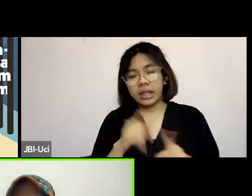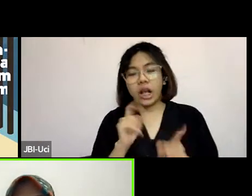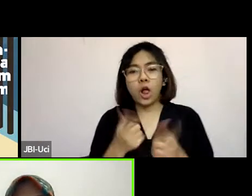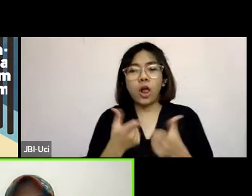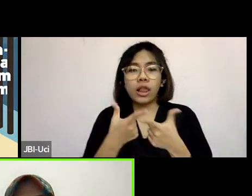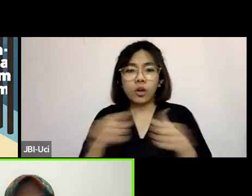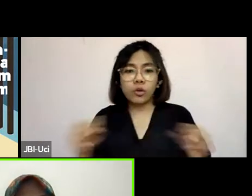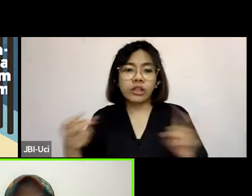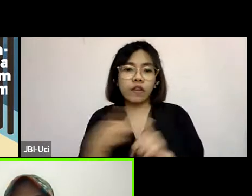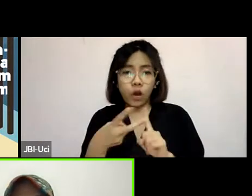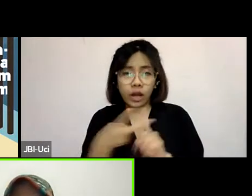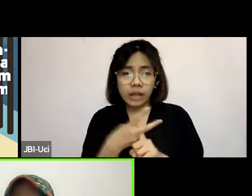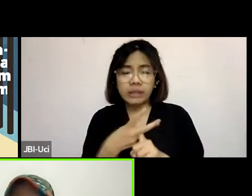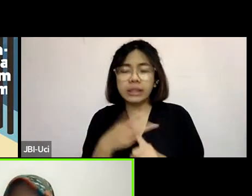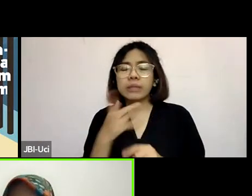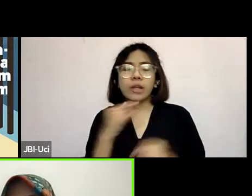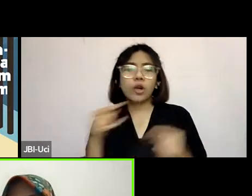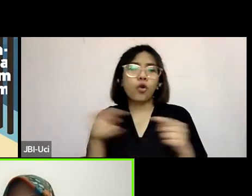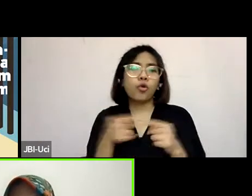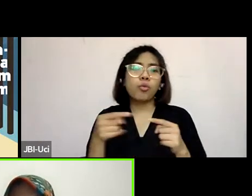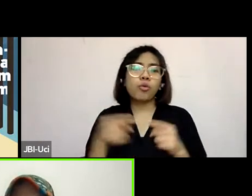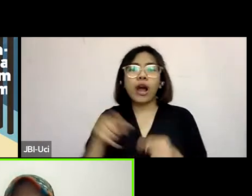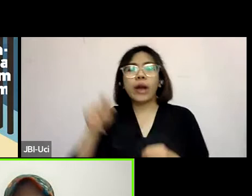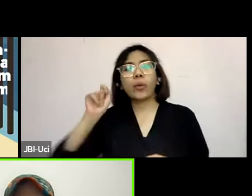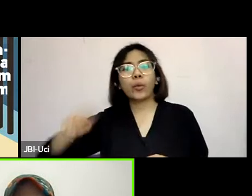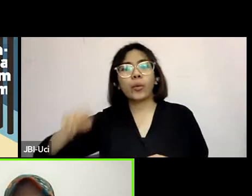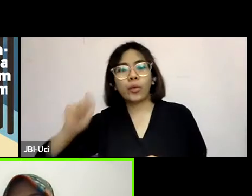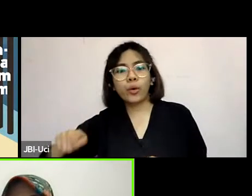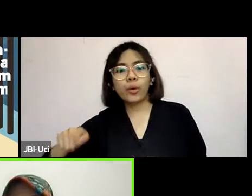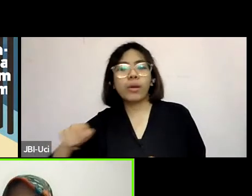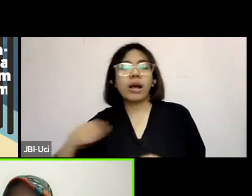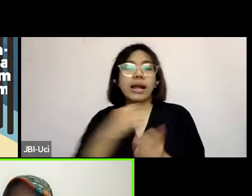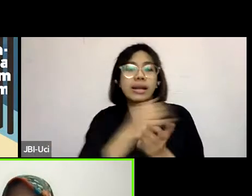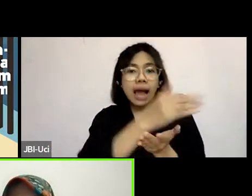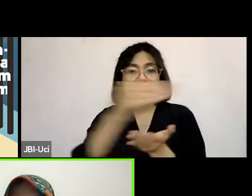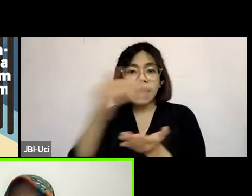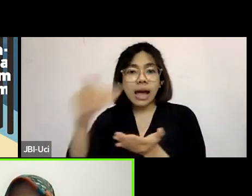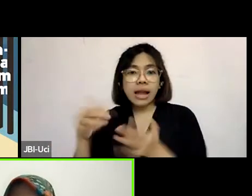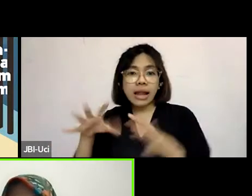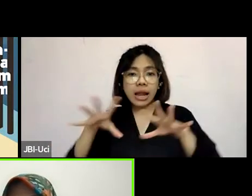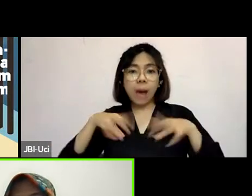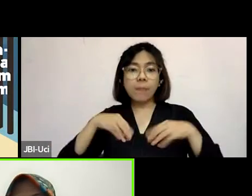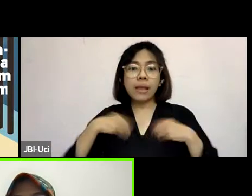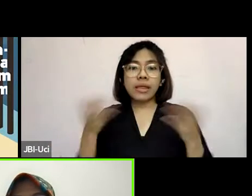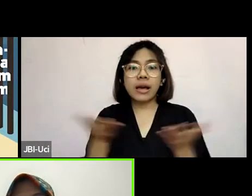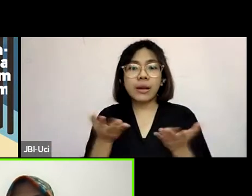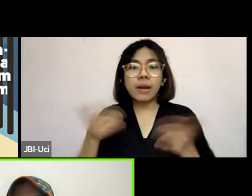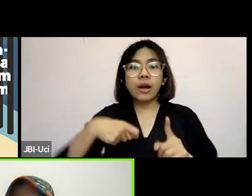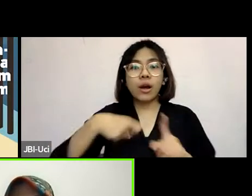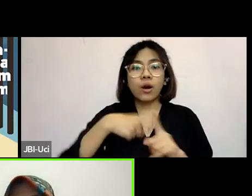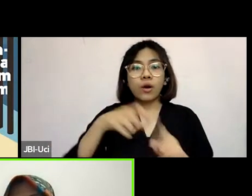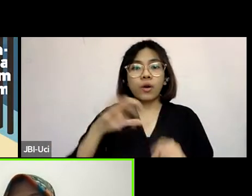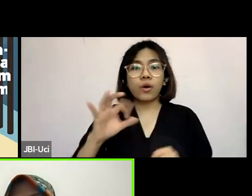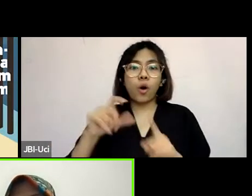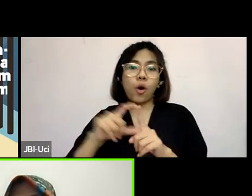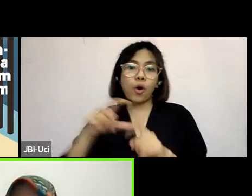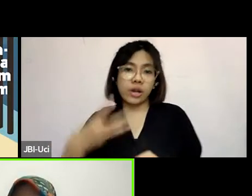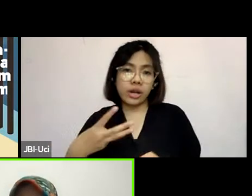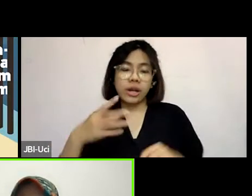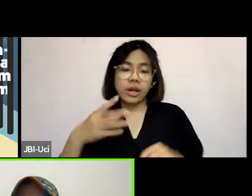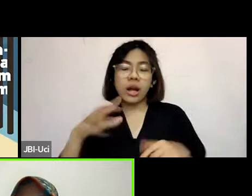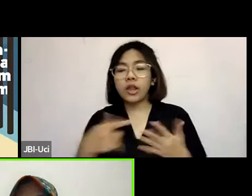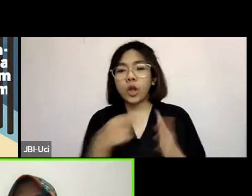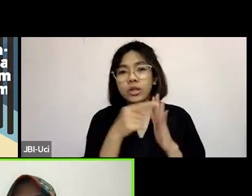data-data yang ada adalah a symbol atau kode GTA atau jadi bahasa secara umum